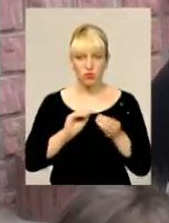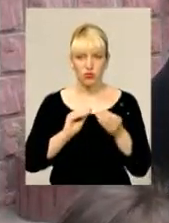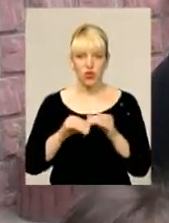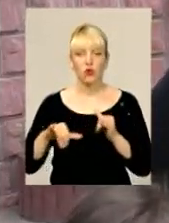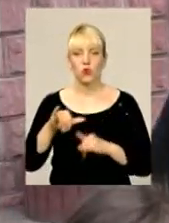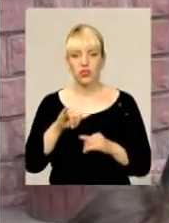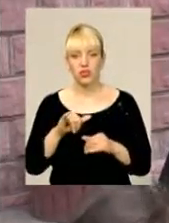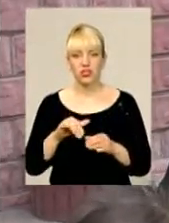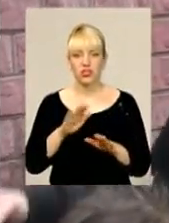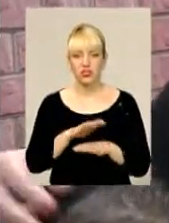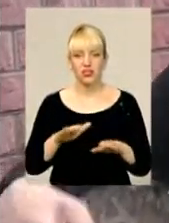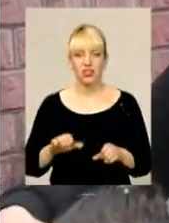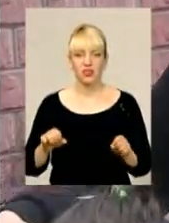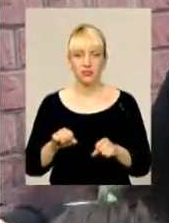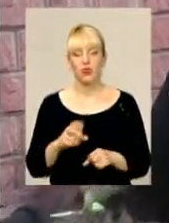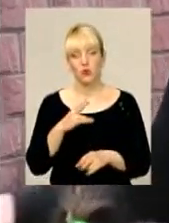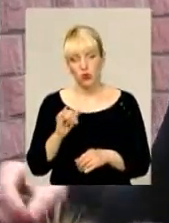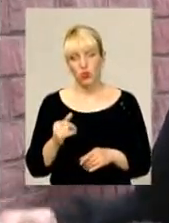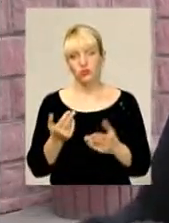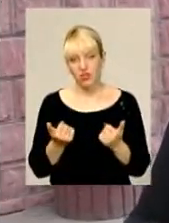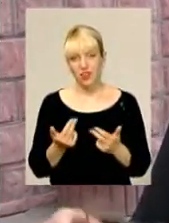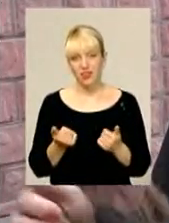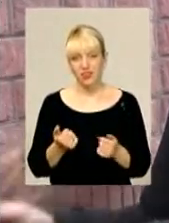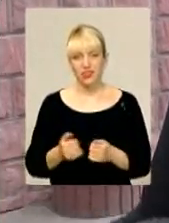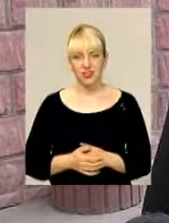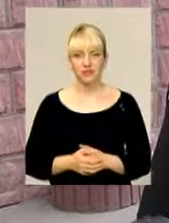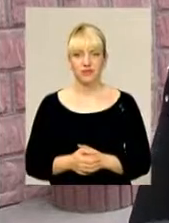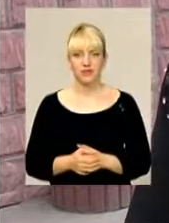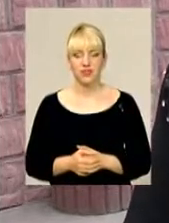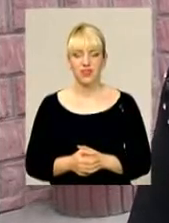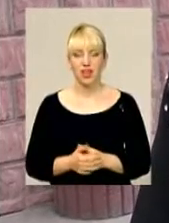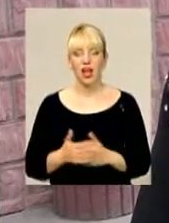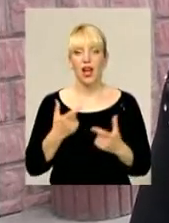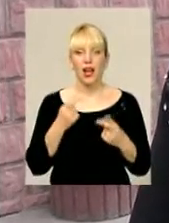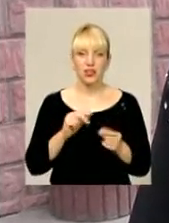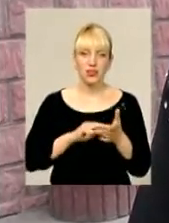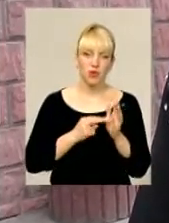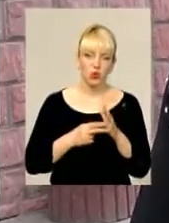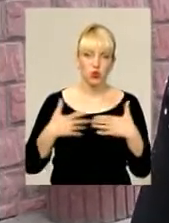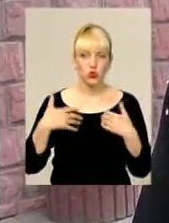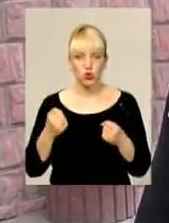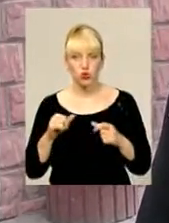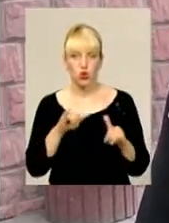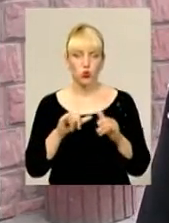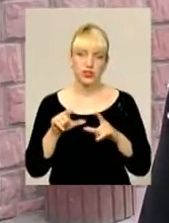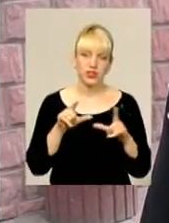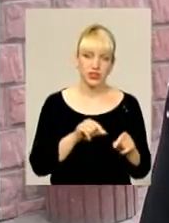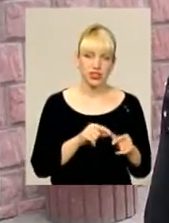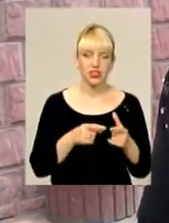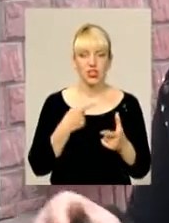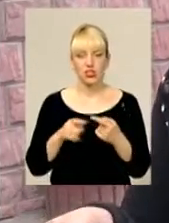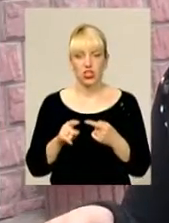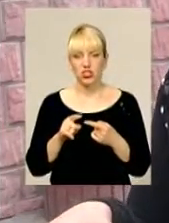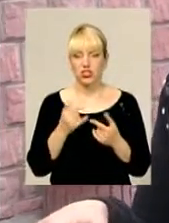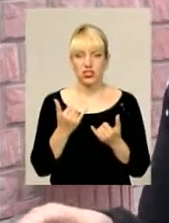де діти дітей? Ну, в принципі, так. Да. А десь плануєте оздоровлювати, кудись їхати, чи нинішня ситуація